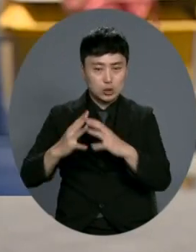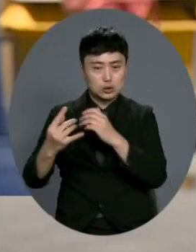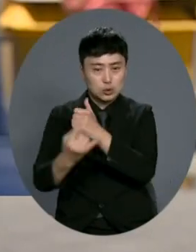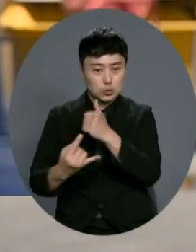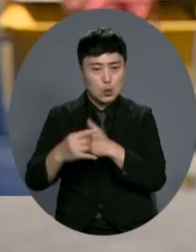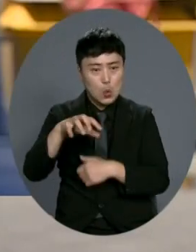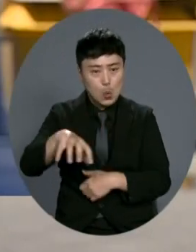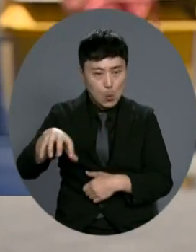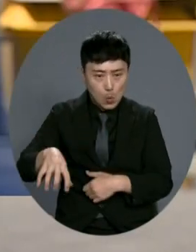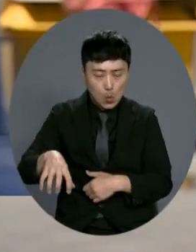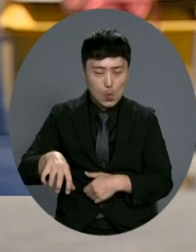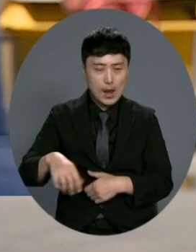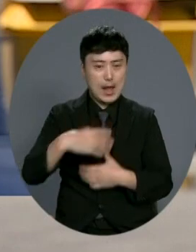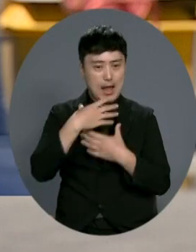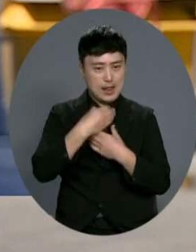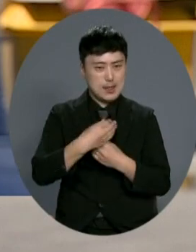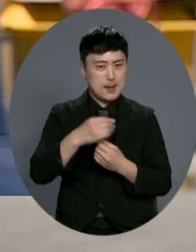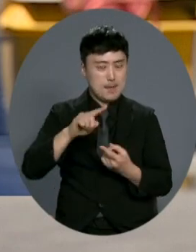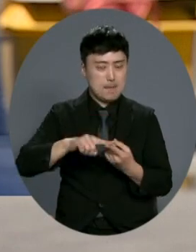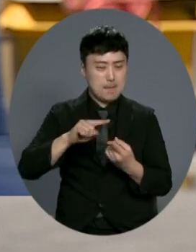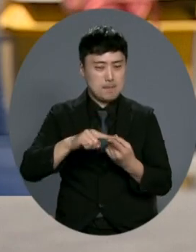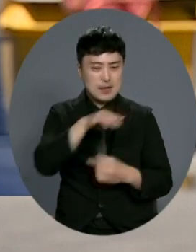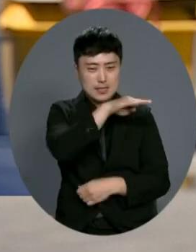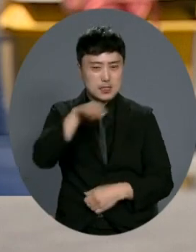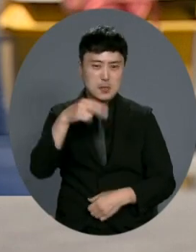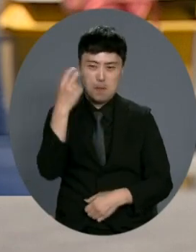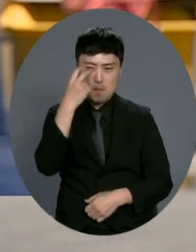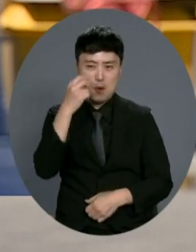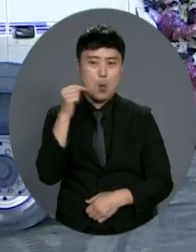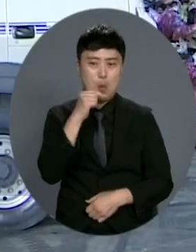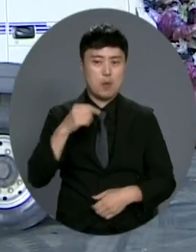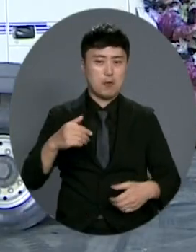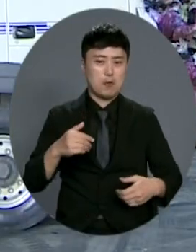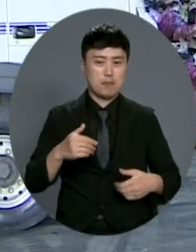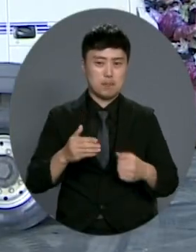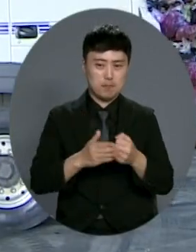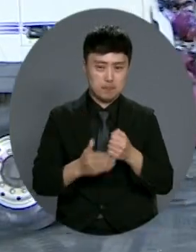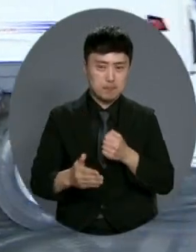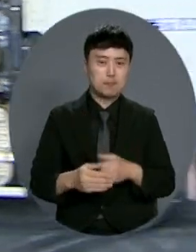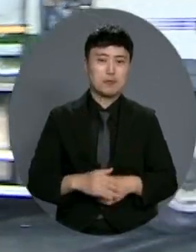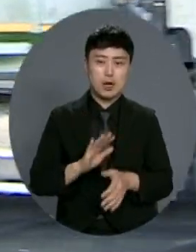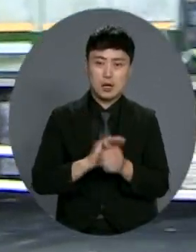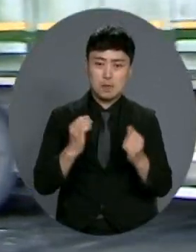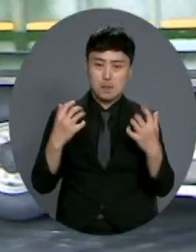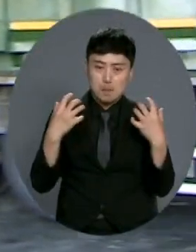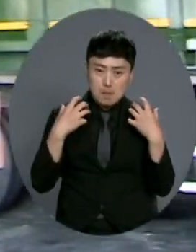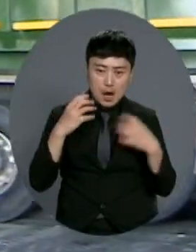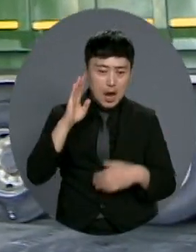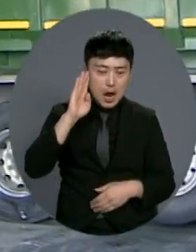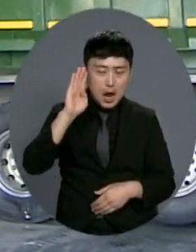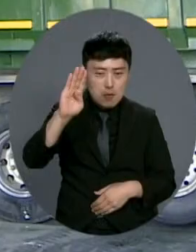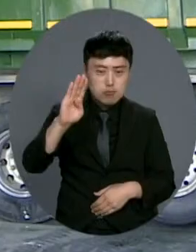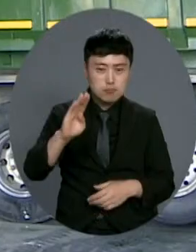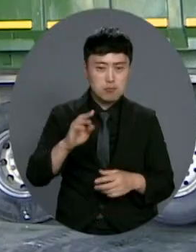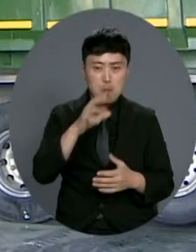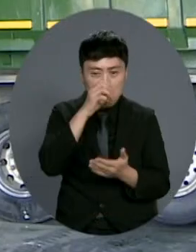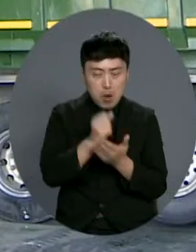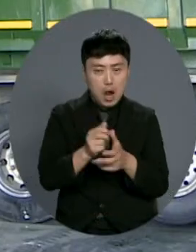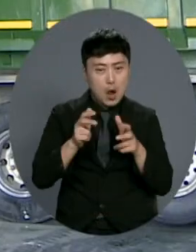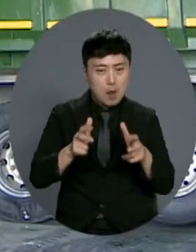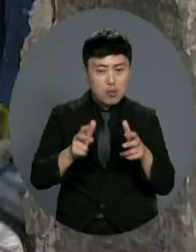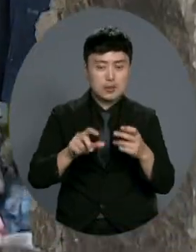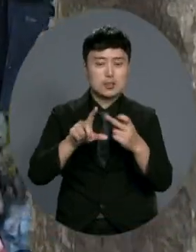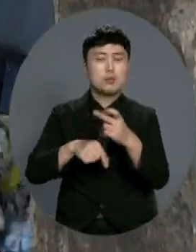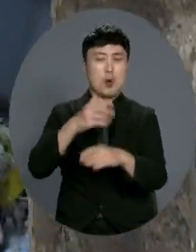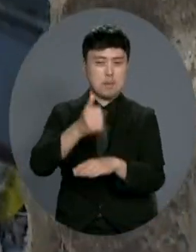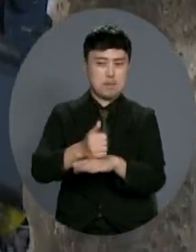지방건축심의위원회 등에서 안전에 대한 검토가 매우 강화되었습니다. 경상북도가 예상하는 정상 가동 시점은 올해